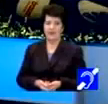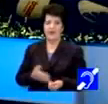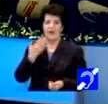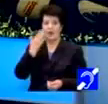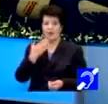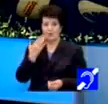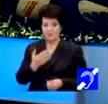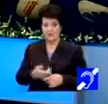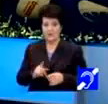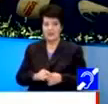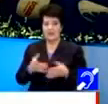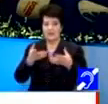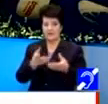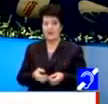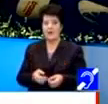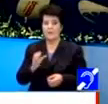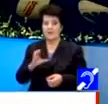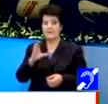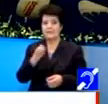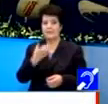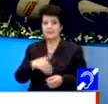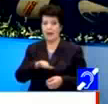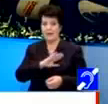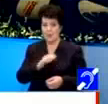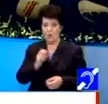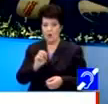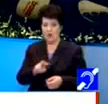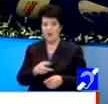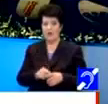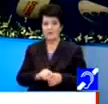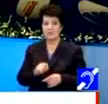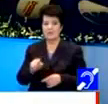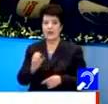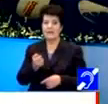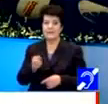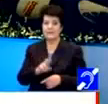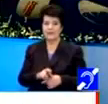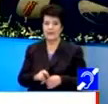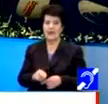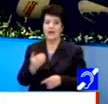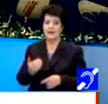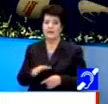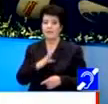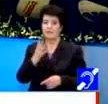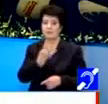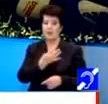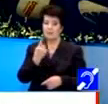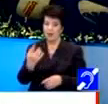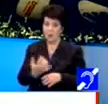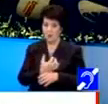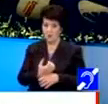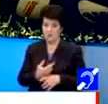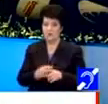Românul Răzvan Lucescu l-a învins pe spaniolul Xavi și e cu un pas în finala Ligii Campionilor din Asia. Al Hilal a zdrobit cu 4-1 pe